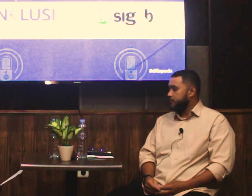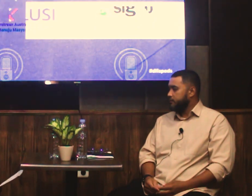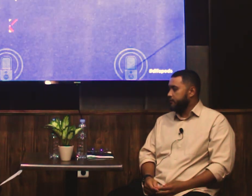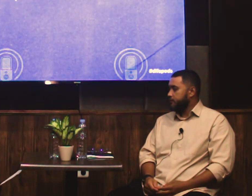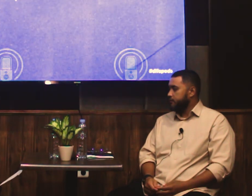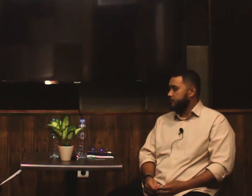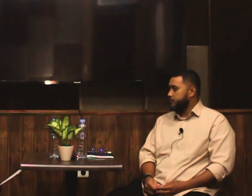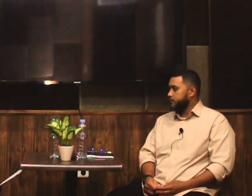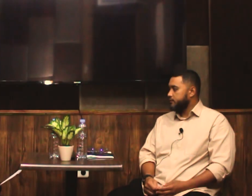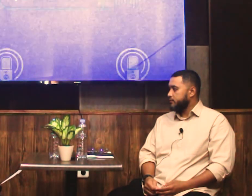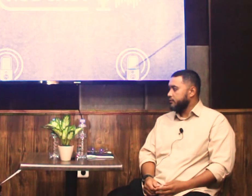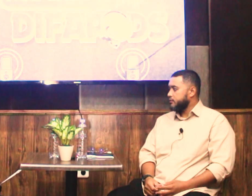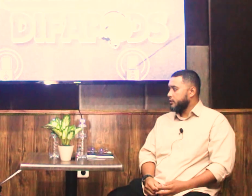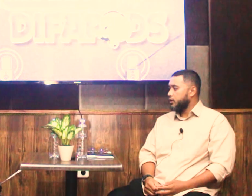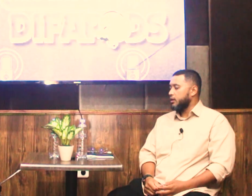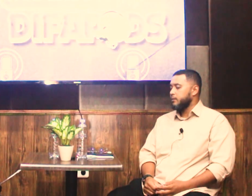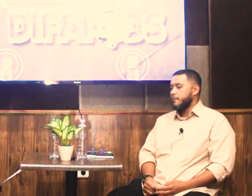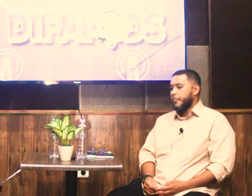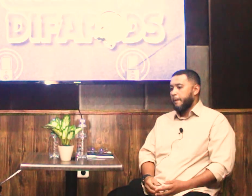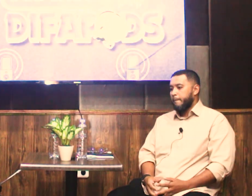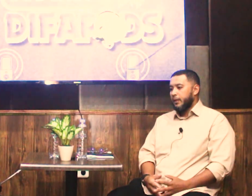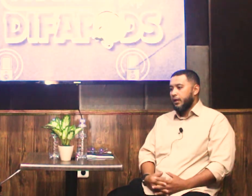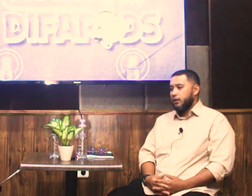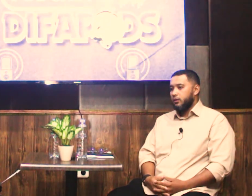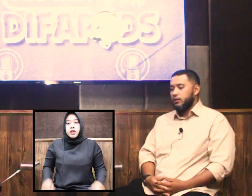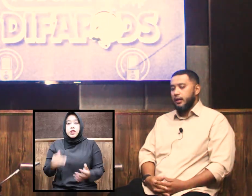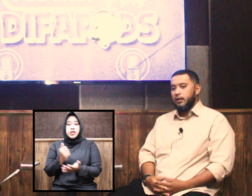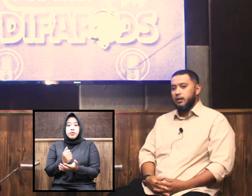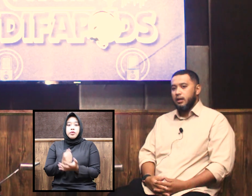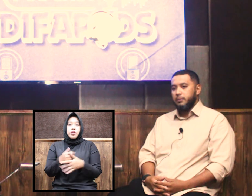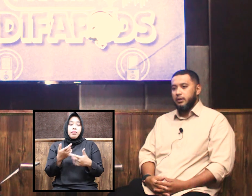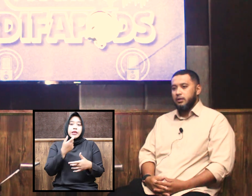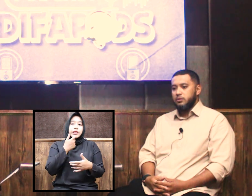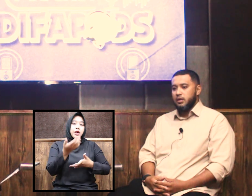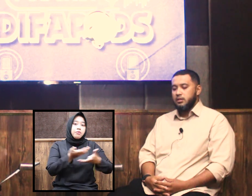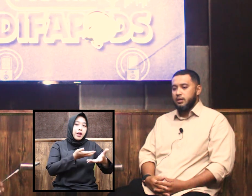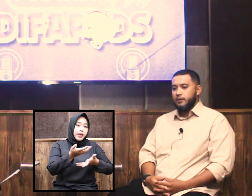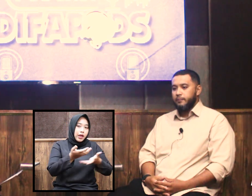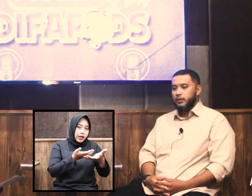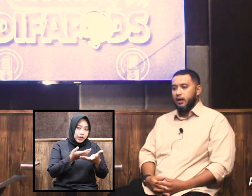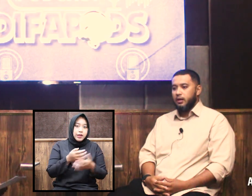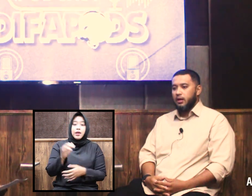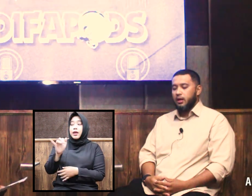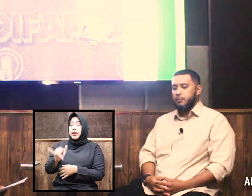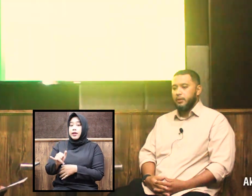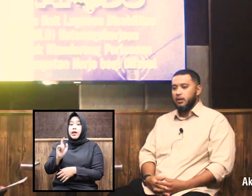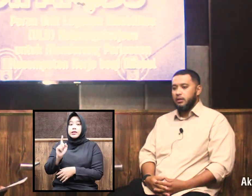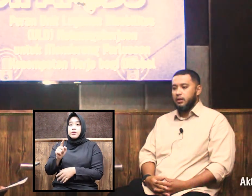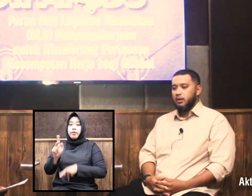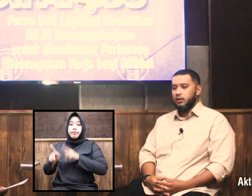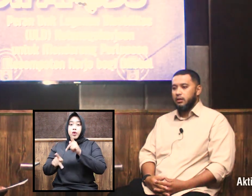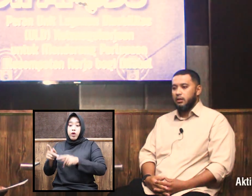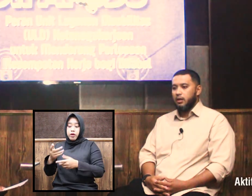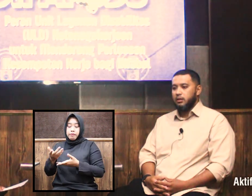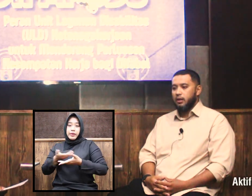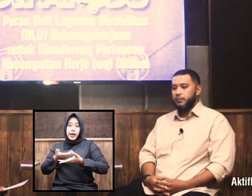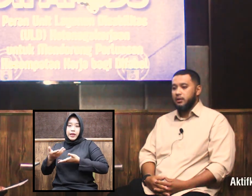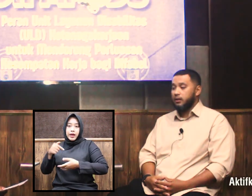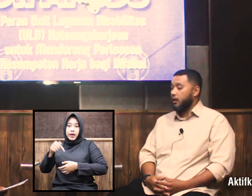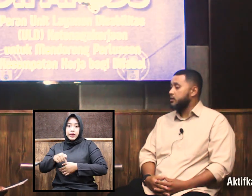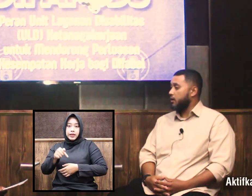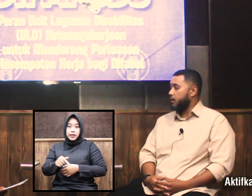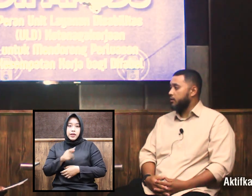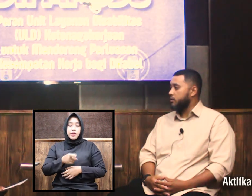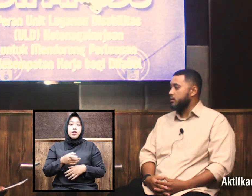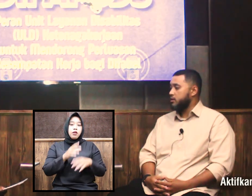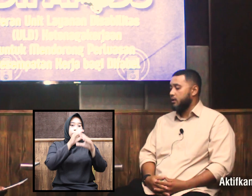disabilitas yang ada di Bantul itu Oke kalau layanan kami tentu saja karena kami ada ee adalah bidang